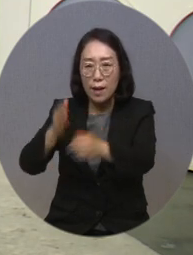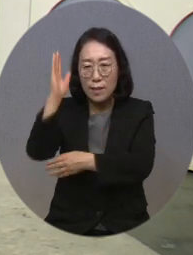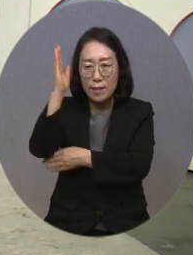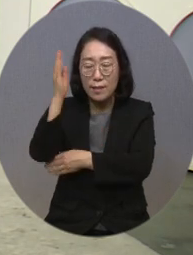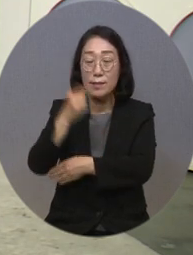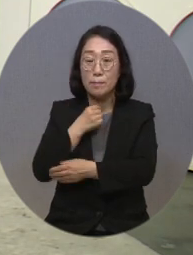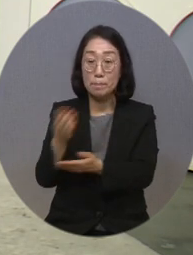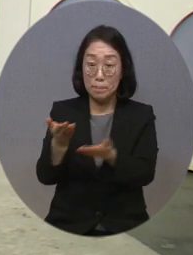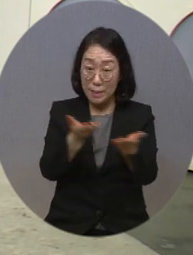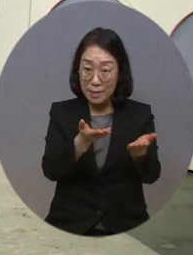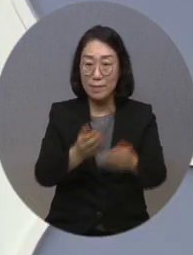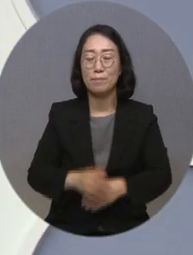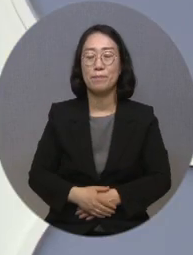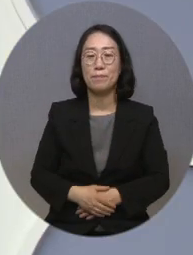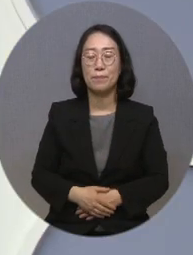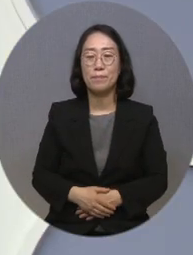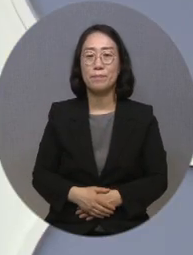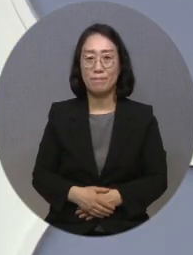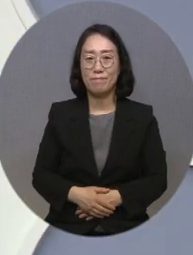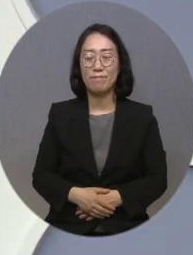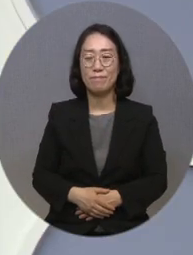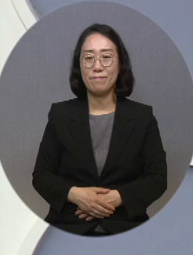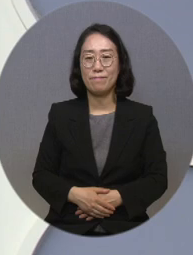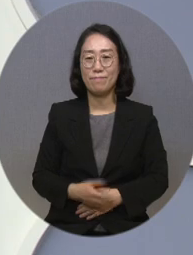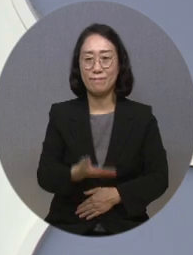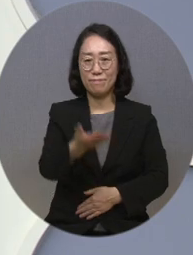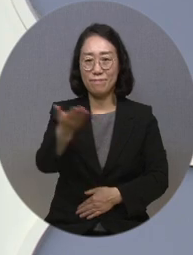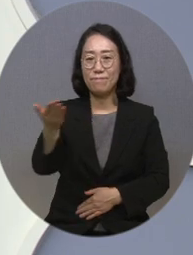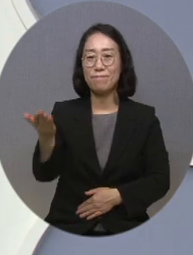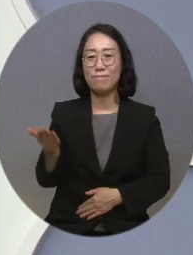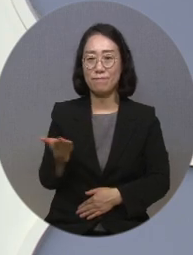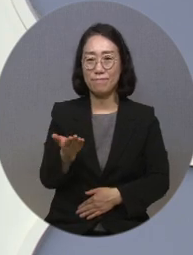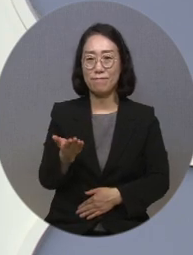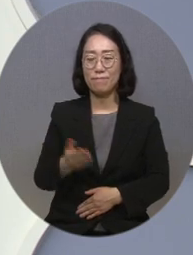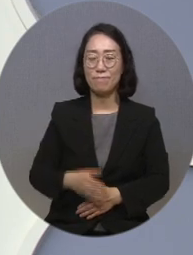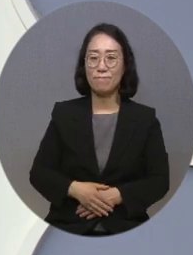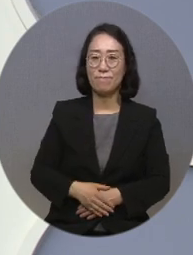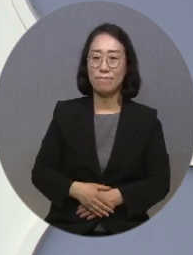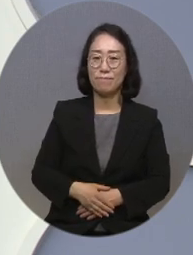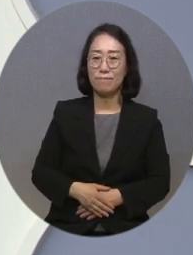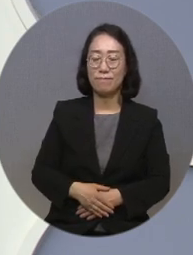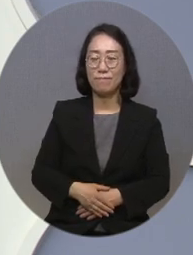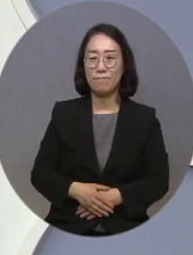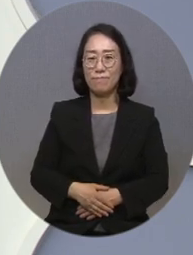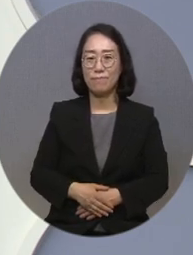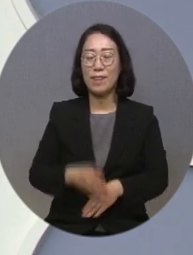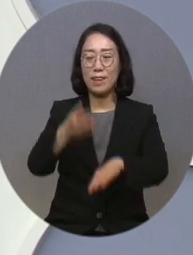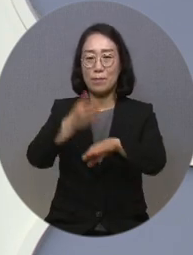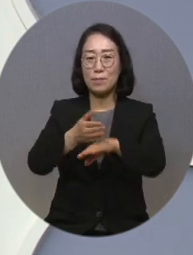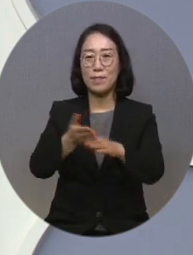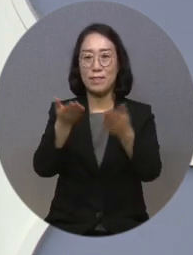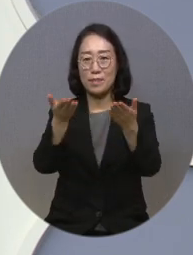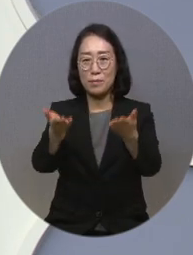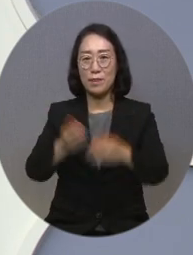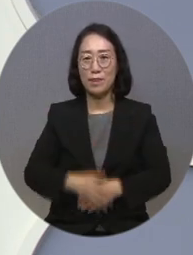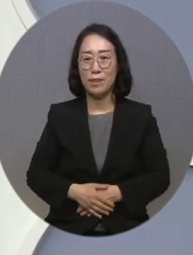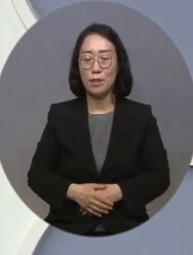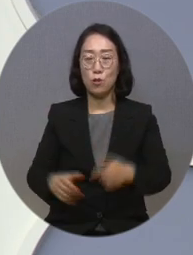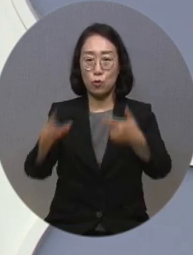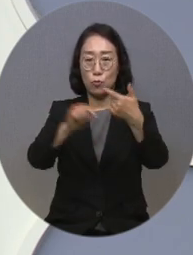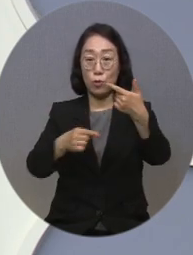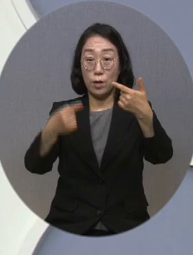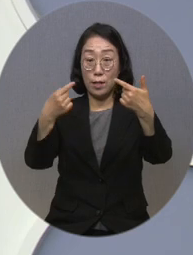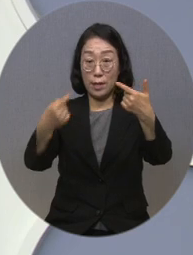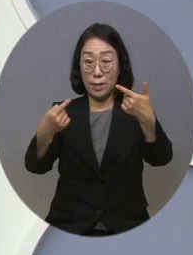네, 그렇게 하겠습니다. 예. 네, 우리 시청자 여러분 이렇게 시청해 주셔서 대단히 감사합니다. 이번 6월